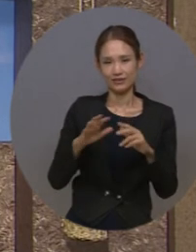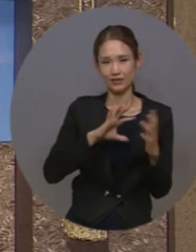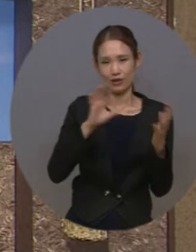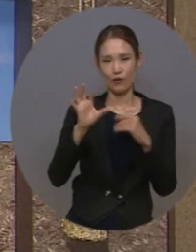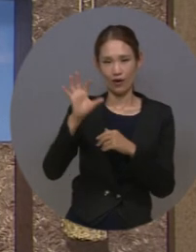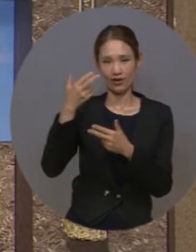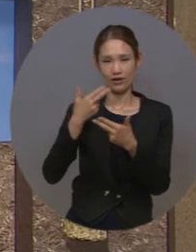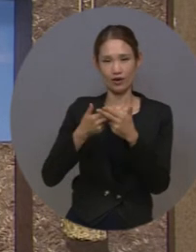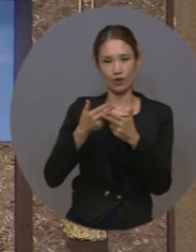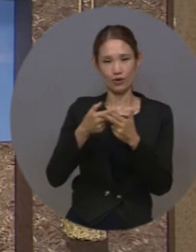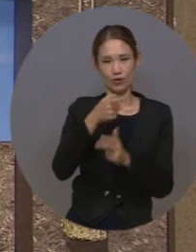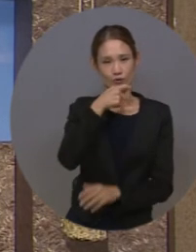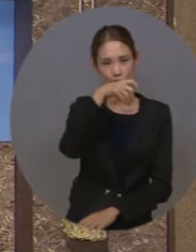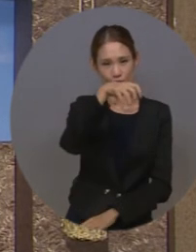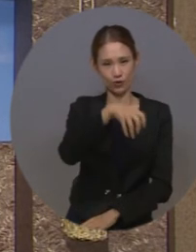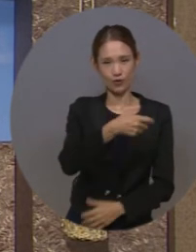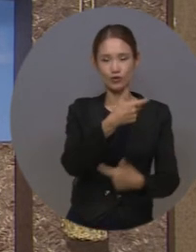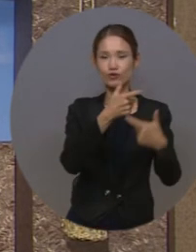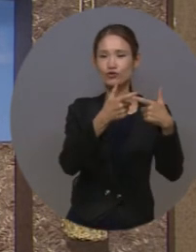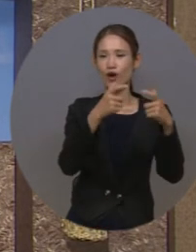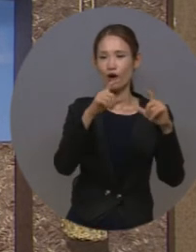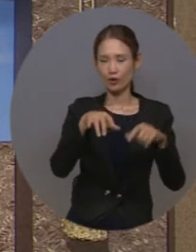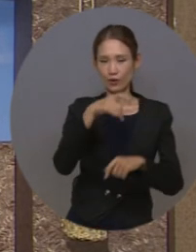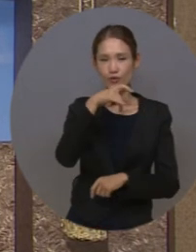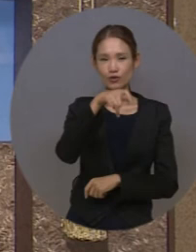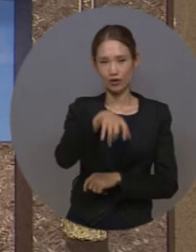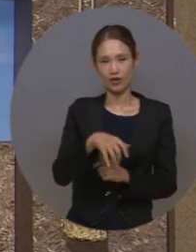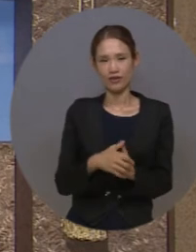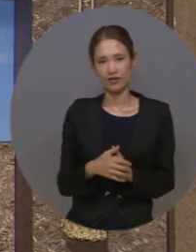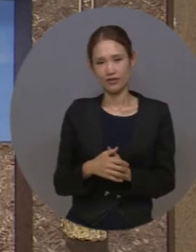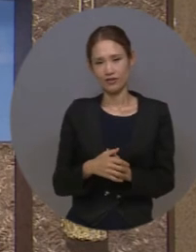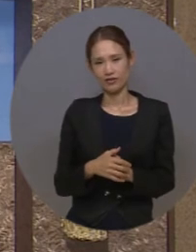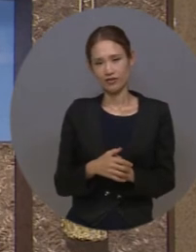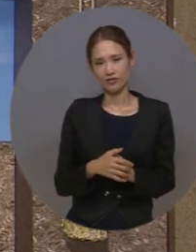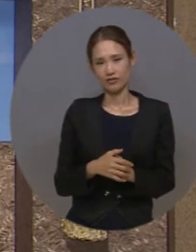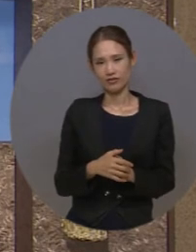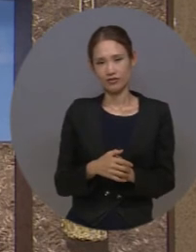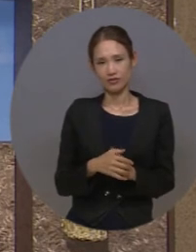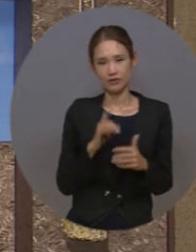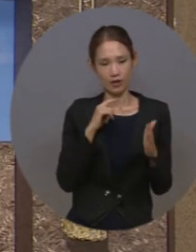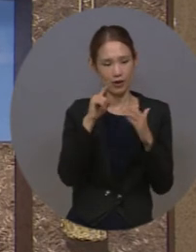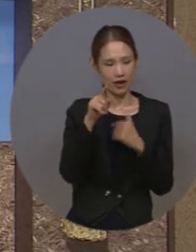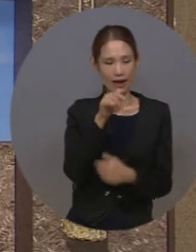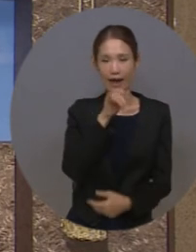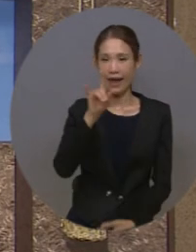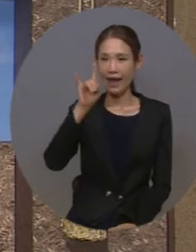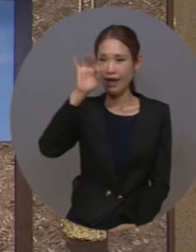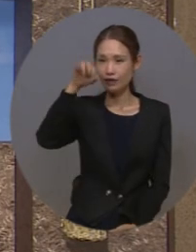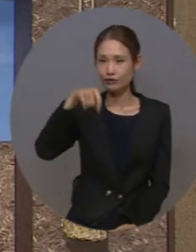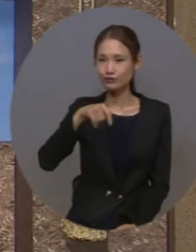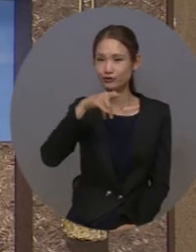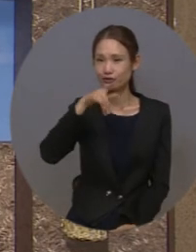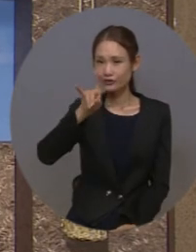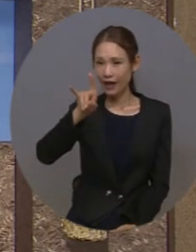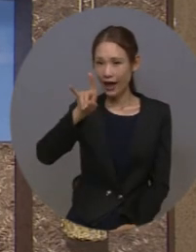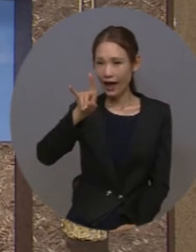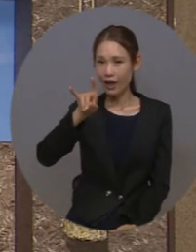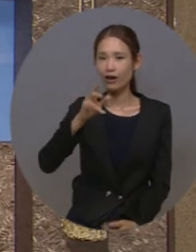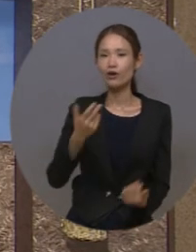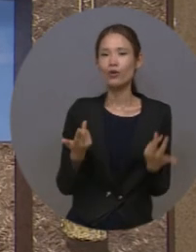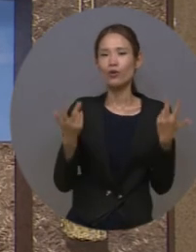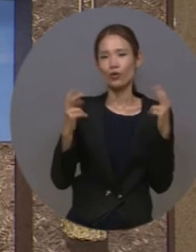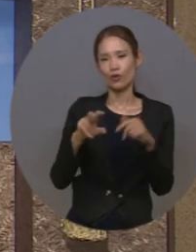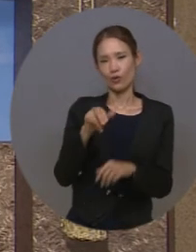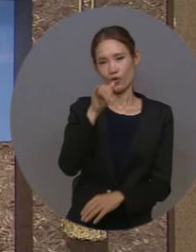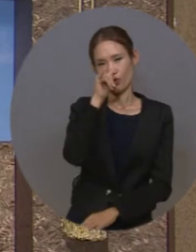협회가 경기도 수원에 있습니다. 그리고 수원에 가시면 해우자라는 그 하나의 공원이